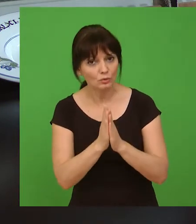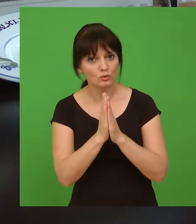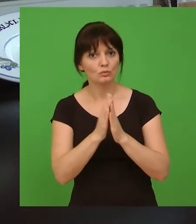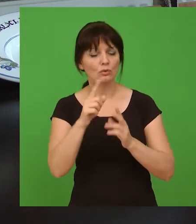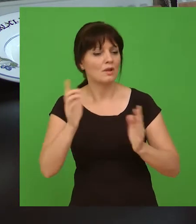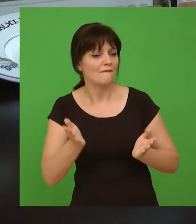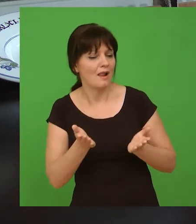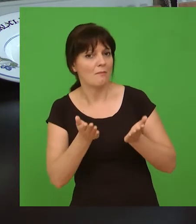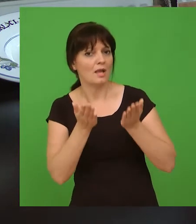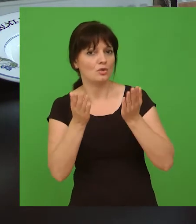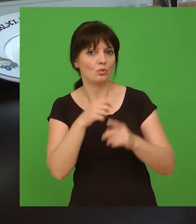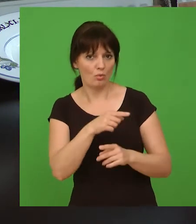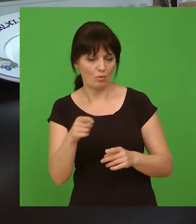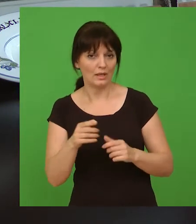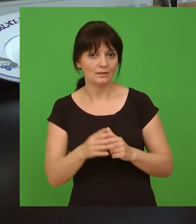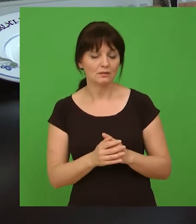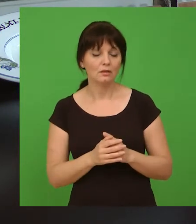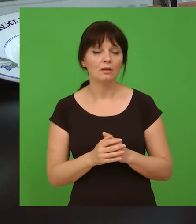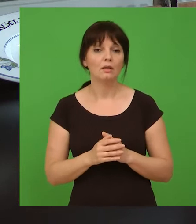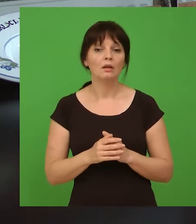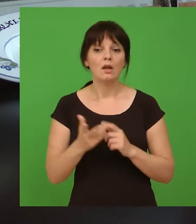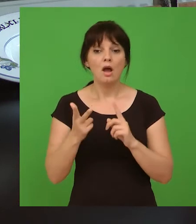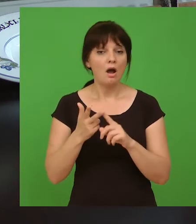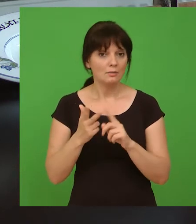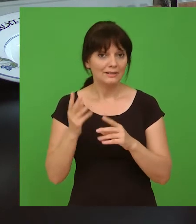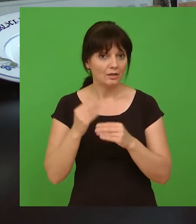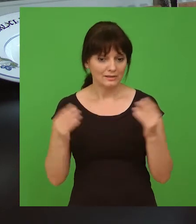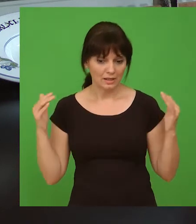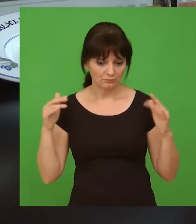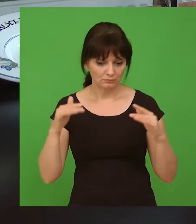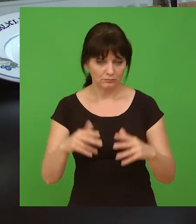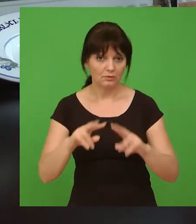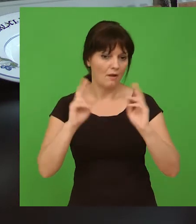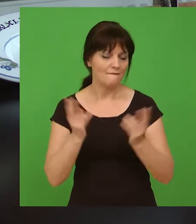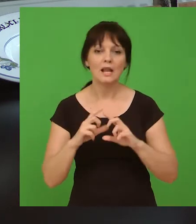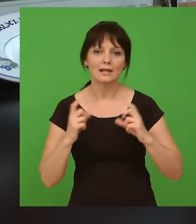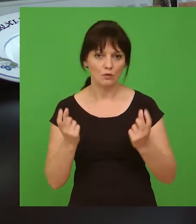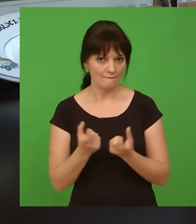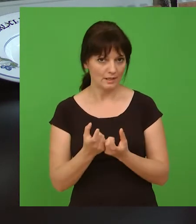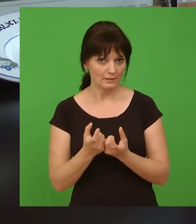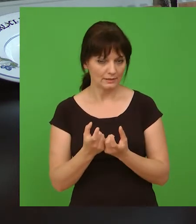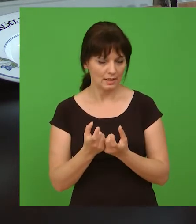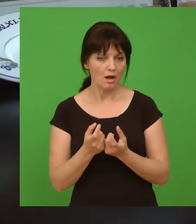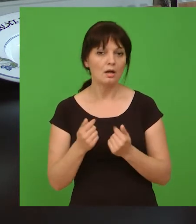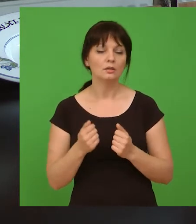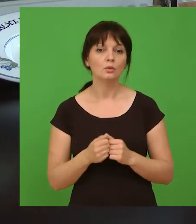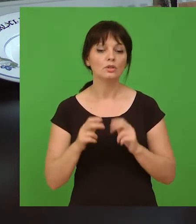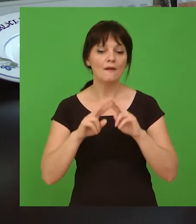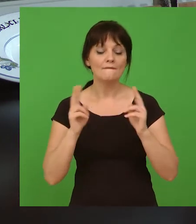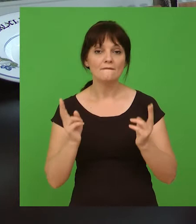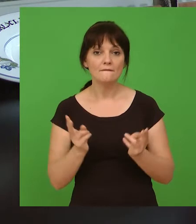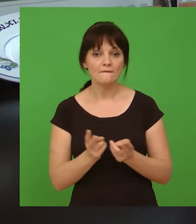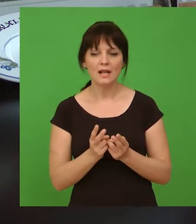az ő hangjukat. Harmadsorban azért jöttünk el így össze egy világkonferencián, hogy a világ